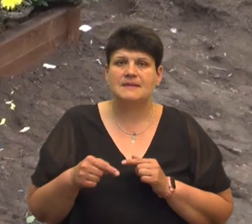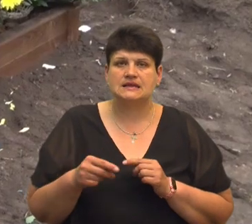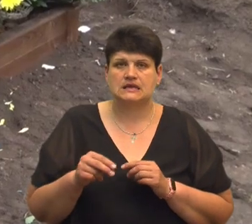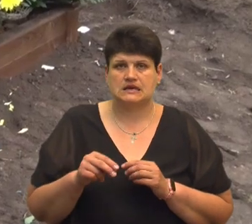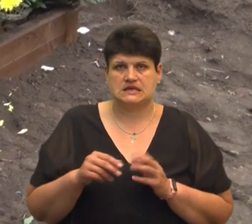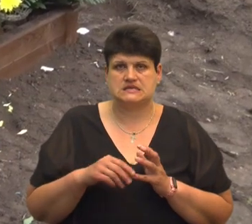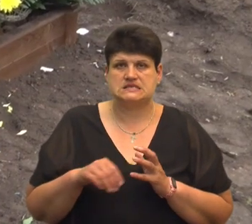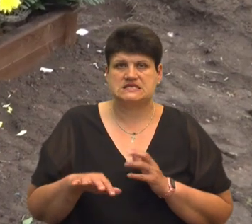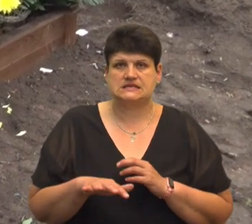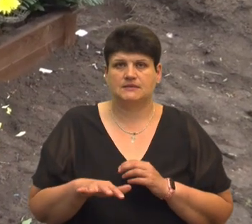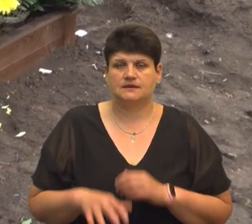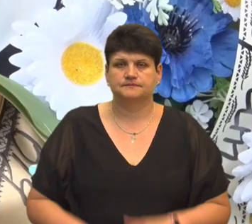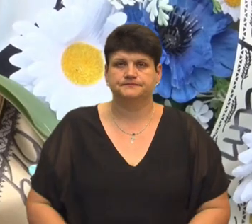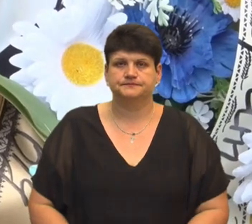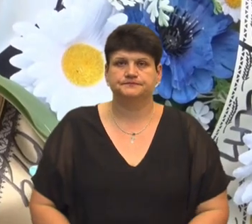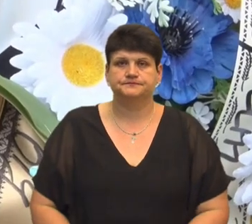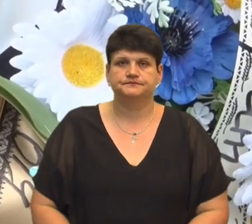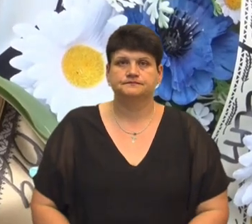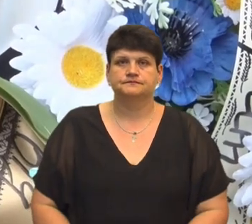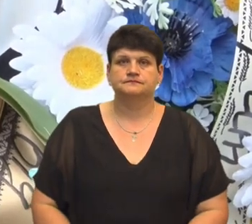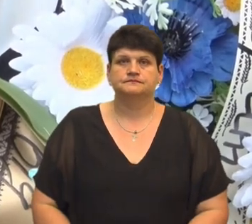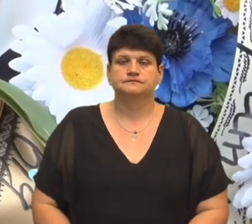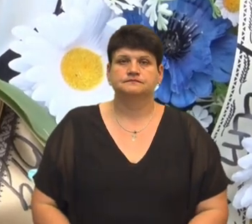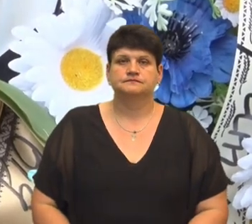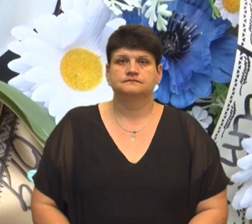Оксана Максимлюк, Василь Панчук, Суспільне новини, Тернопіль.